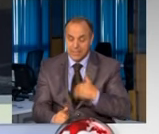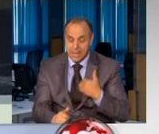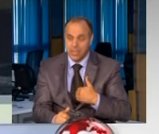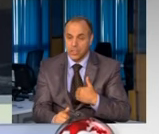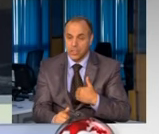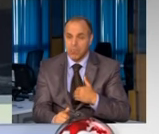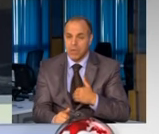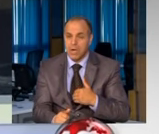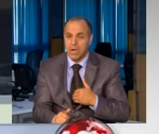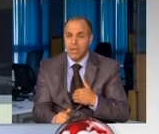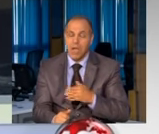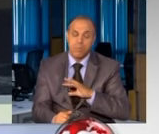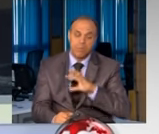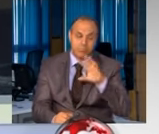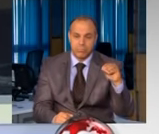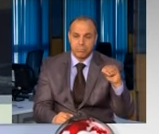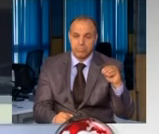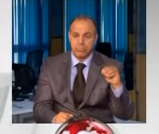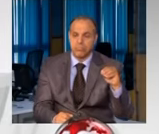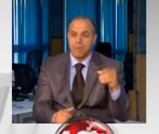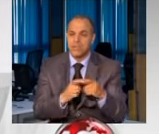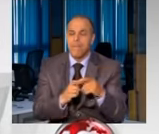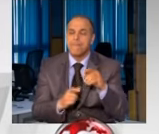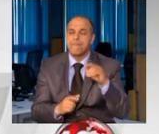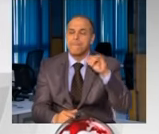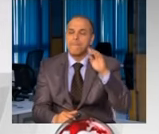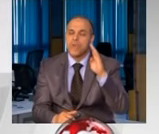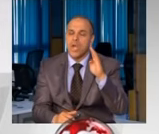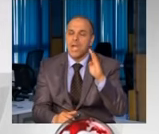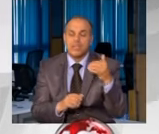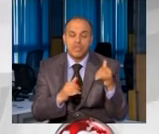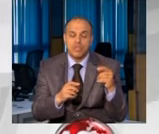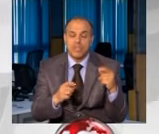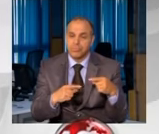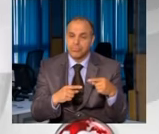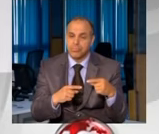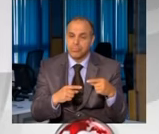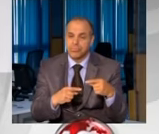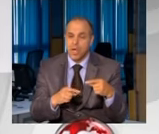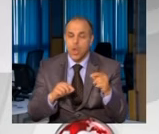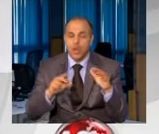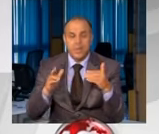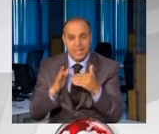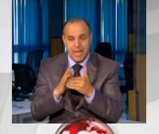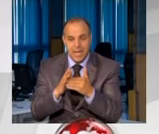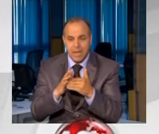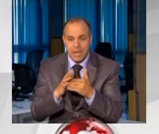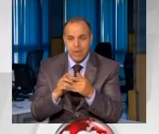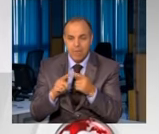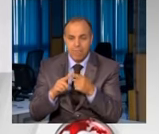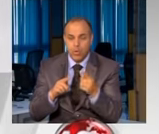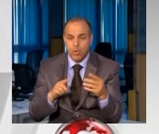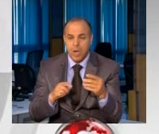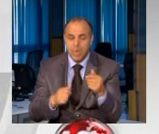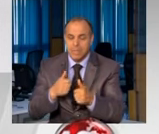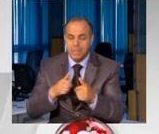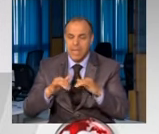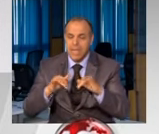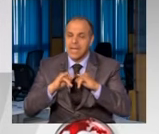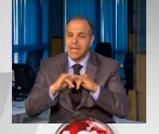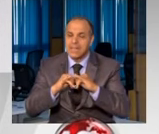الرياضي التونسي اليوم ضيفا على فريق مولدية بجاية الجزائرية في ذهاب الدور ثمن النهائي مكرر من مسابقة